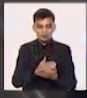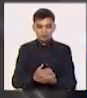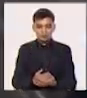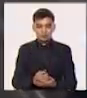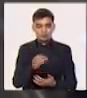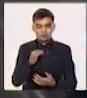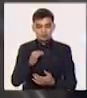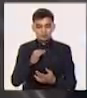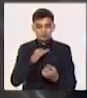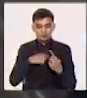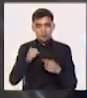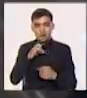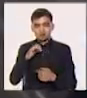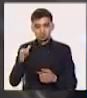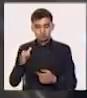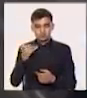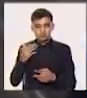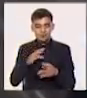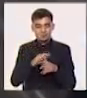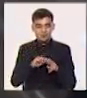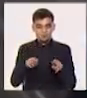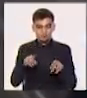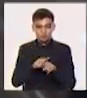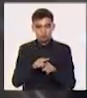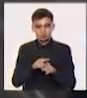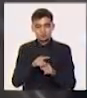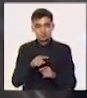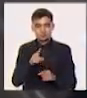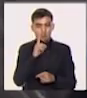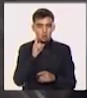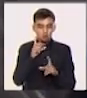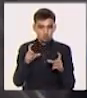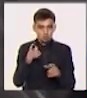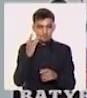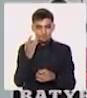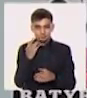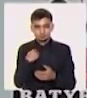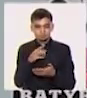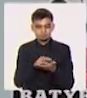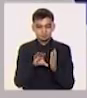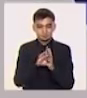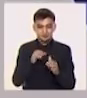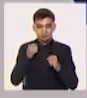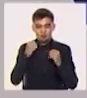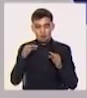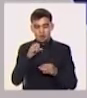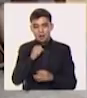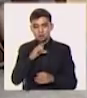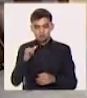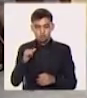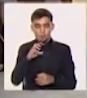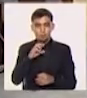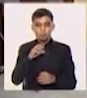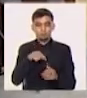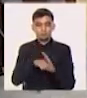Енді біз Асуның концепция жас талапкерлерді көмектесуге. Асу брендінің амбассадоры